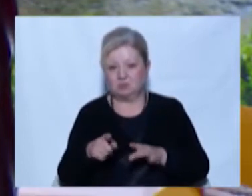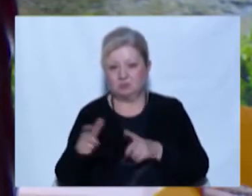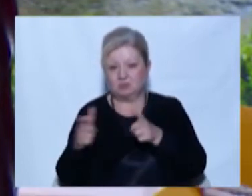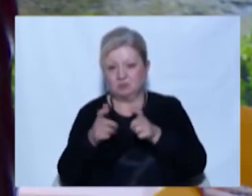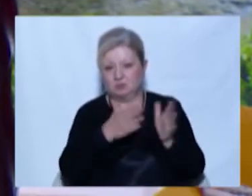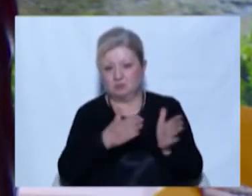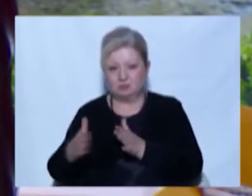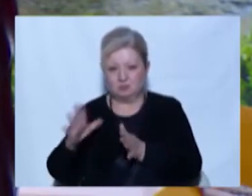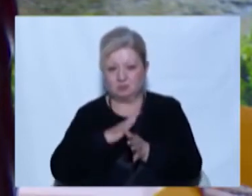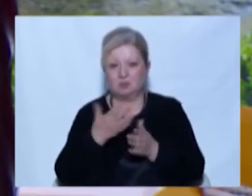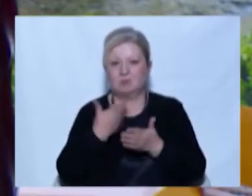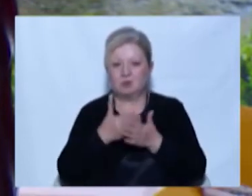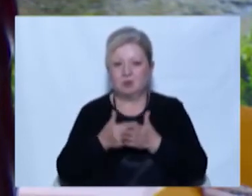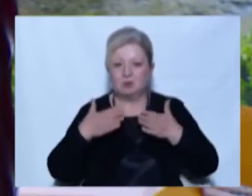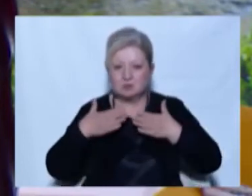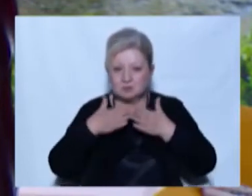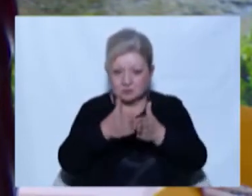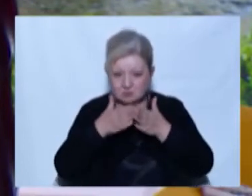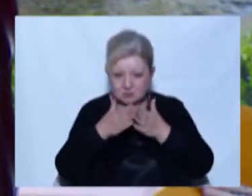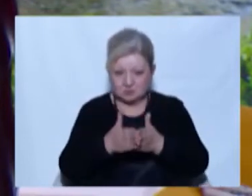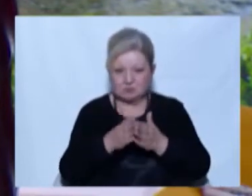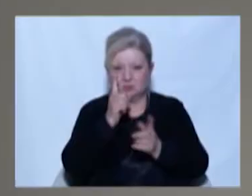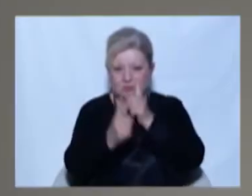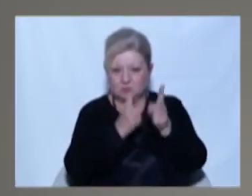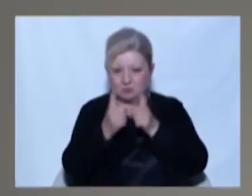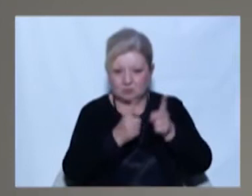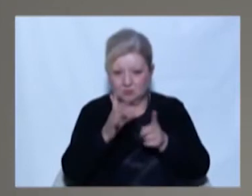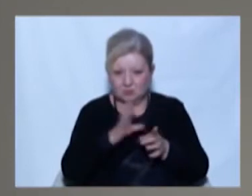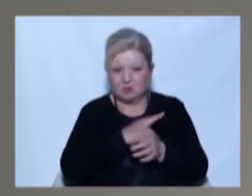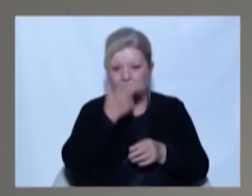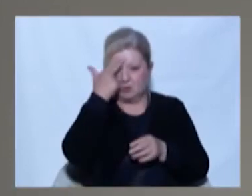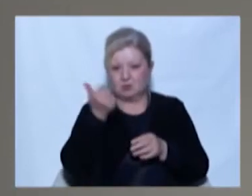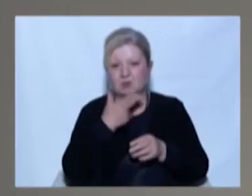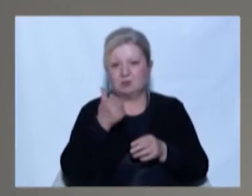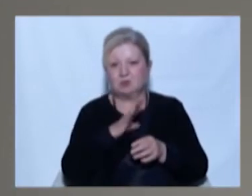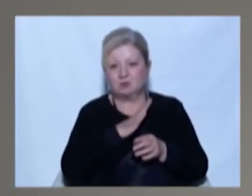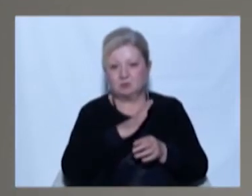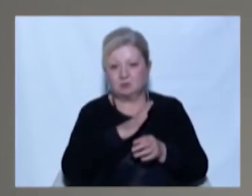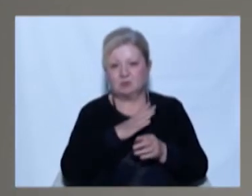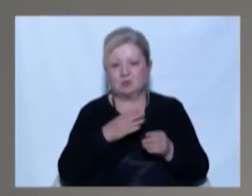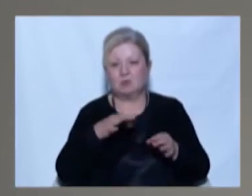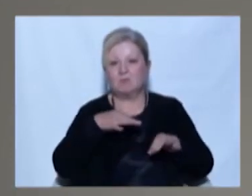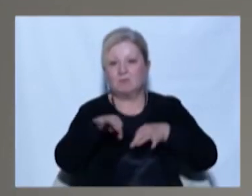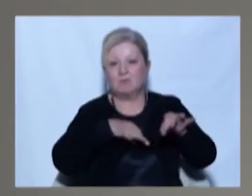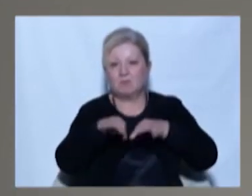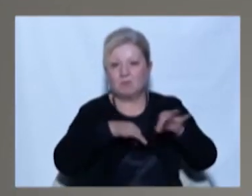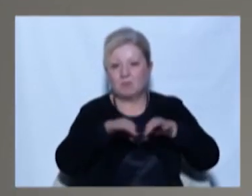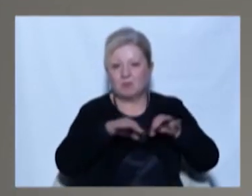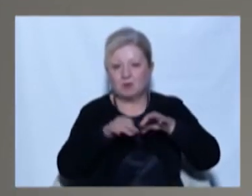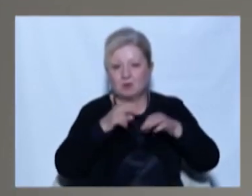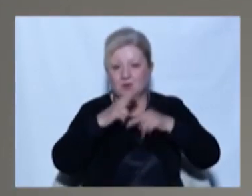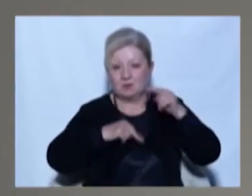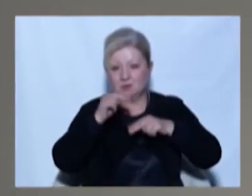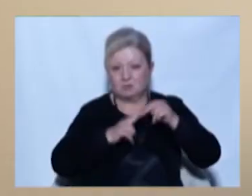საფრანგეთის საზღვაო პორტების რეაბილიტაცია მოხდა, იტალიაში მოხდა საავტომობილო კონცერნი ფიატის